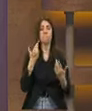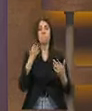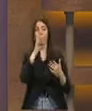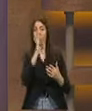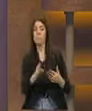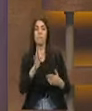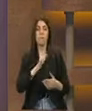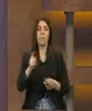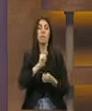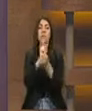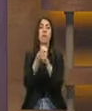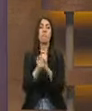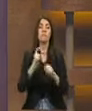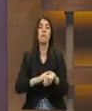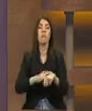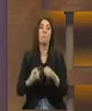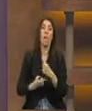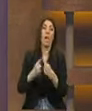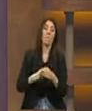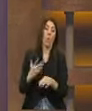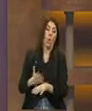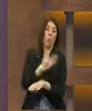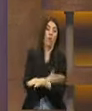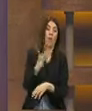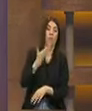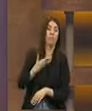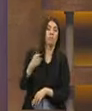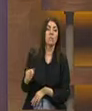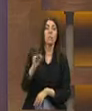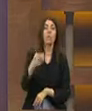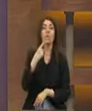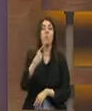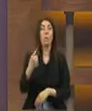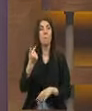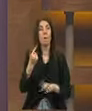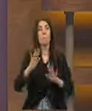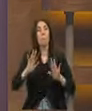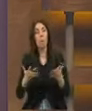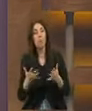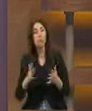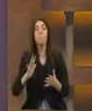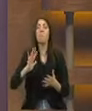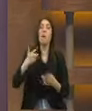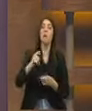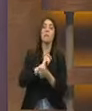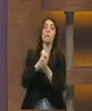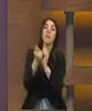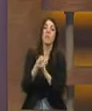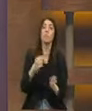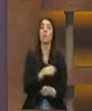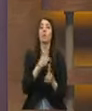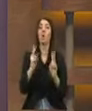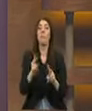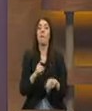davrandılar. Bu değişim sürecini siz geçen hafta bundan söz etmiştiniz. Bunu bozuyor olmak da ya da ne bileyim bu değişim ve